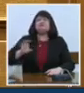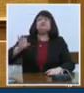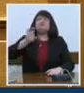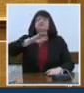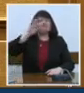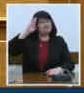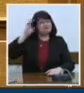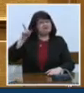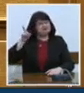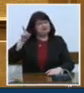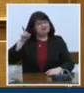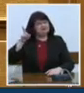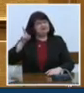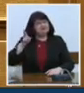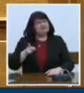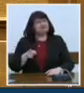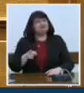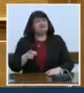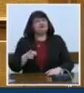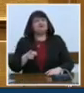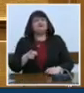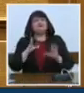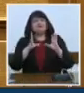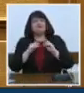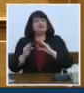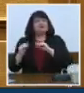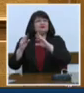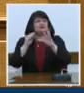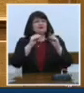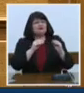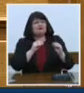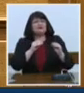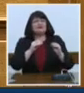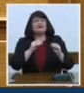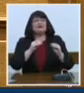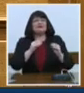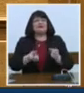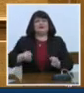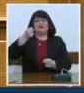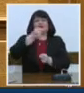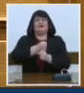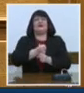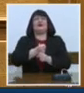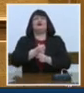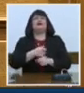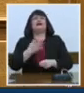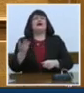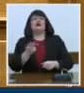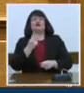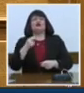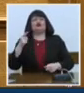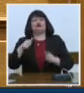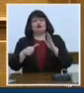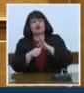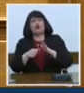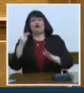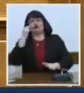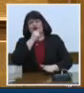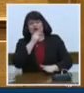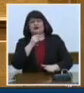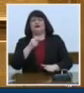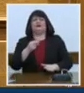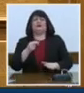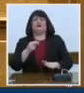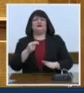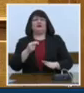ΗΠΑ διακινήθηκαν περιβόητες θεωρίες περί παιδόφιλων οι οποίοι κυβερνούσαν τη χώρα και βρήκανε πολιτική κάλυψη. Η δικιά